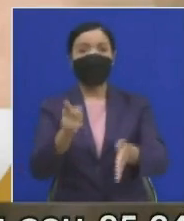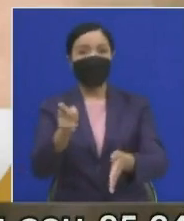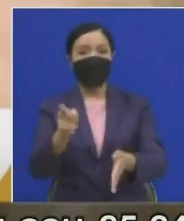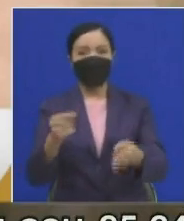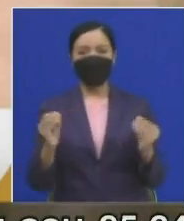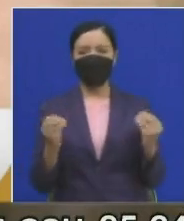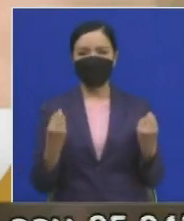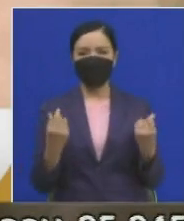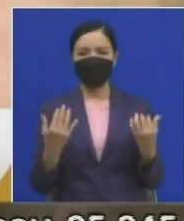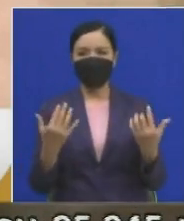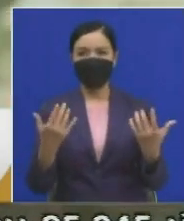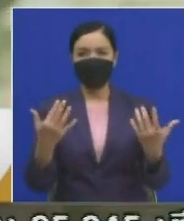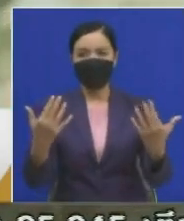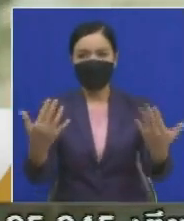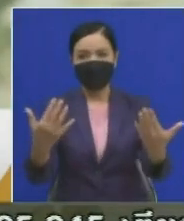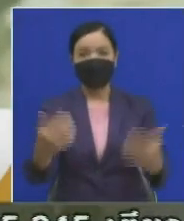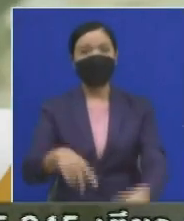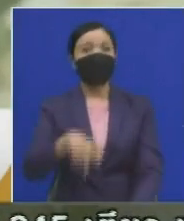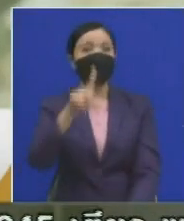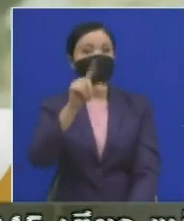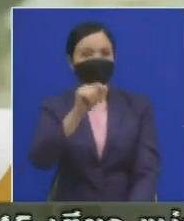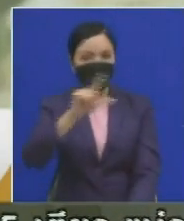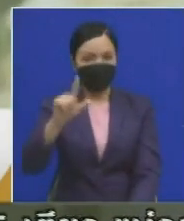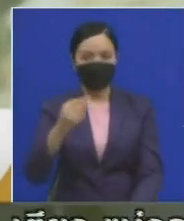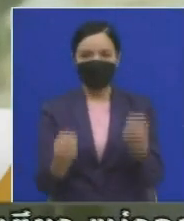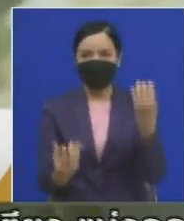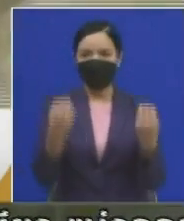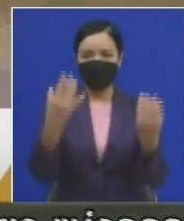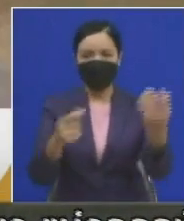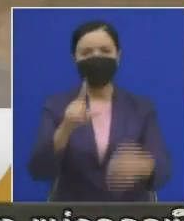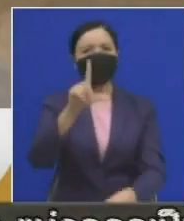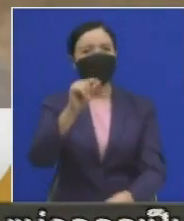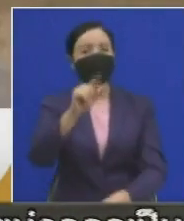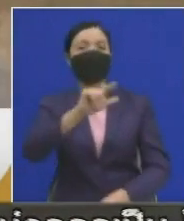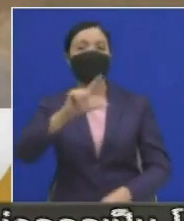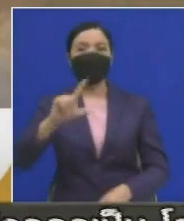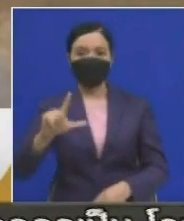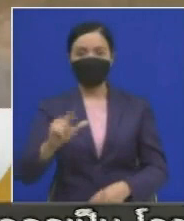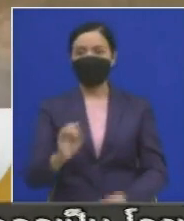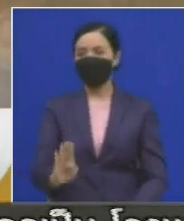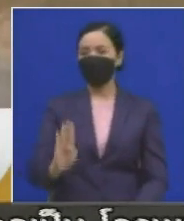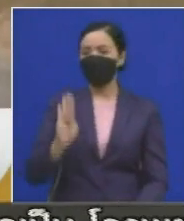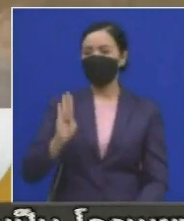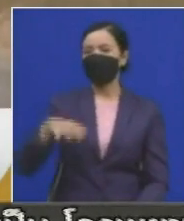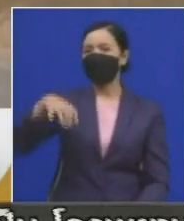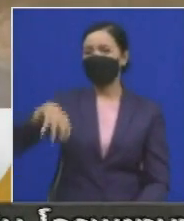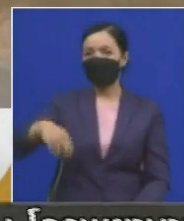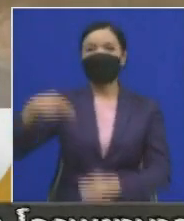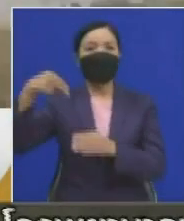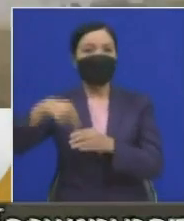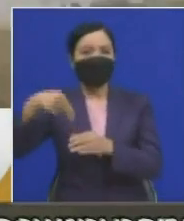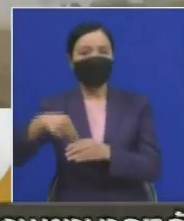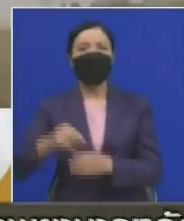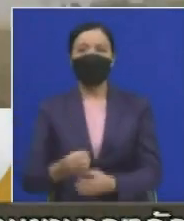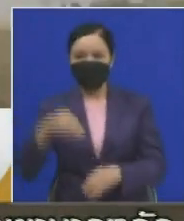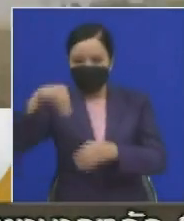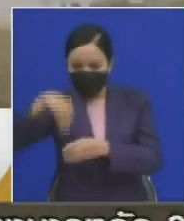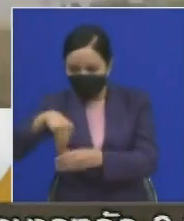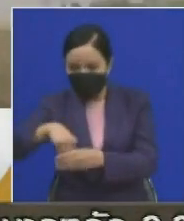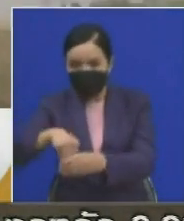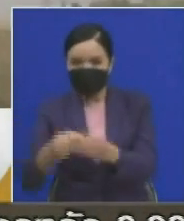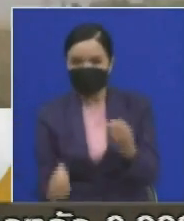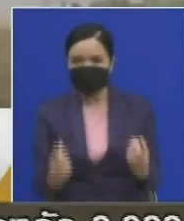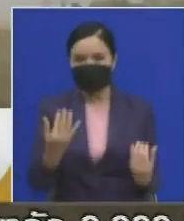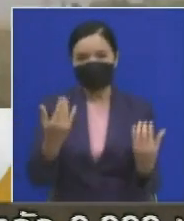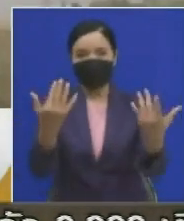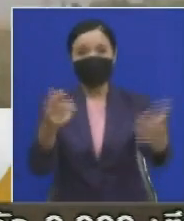กอันนั้เปตนไหมประมาณ 20 ลานต้นค่ะคือทางด่านของบิษัทอน้มัทาริมเขาได้ปลูกต้นไหมประ